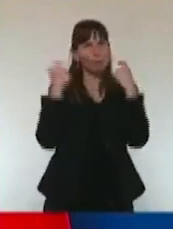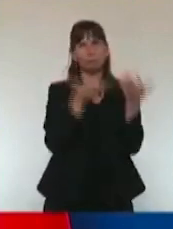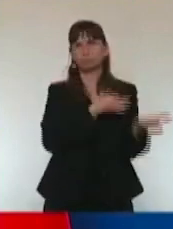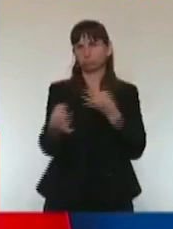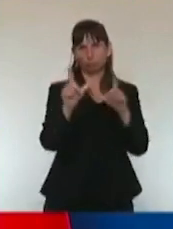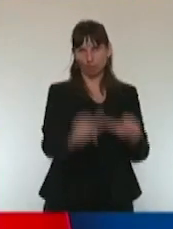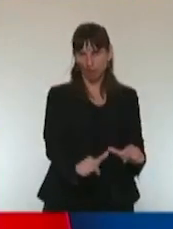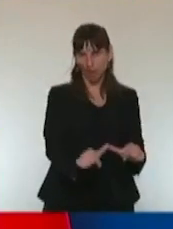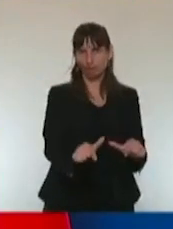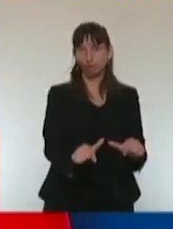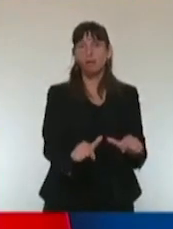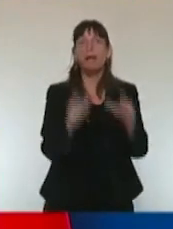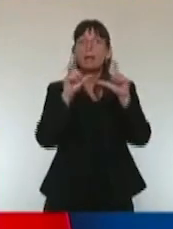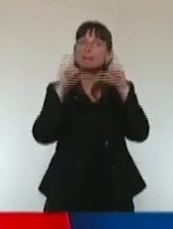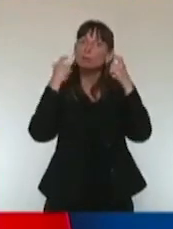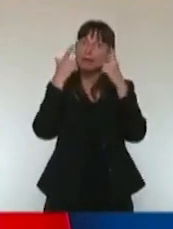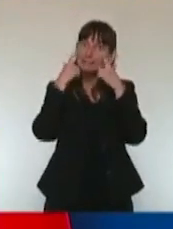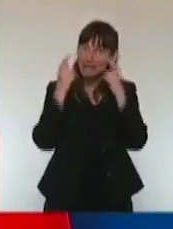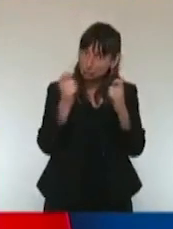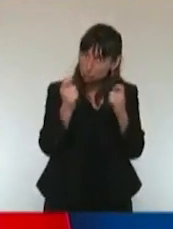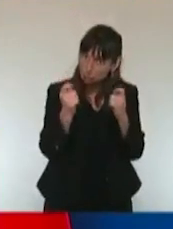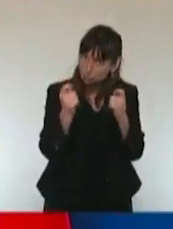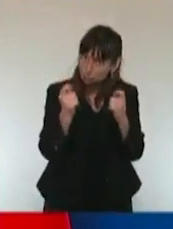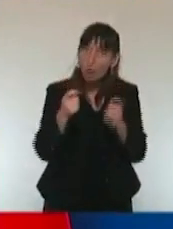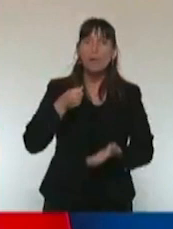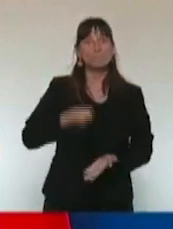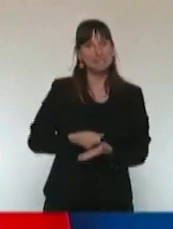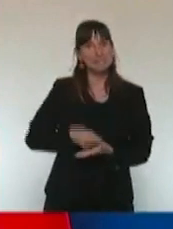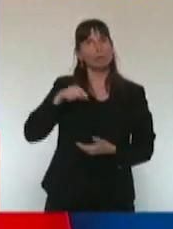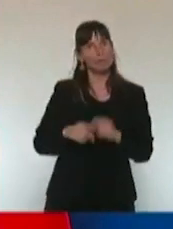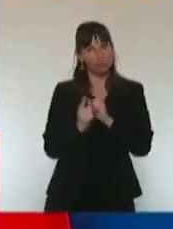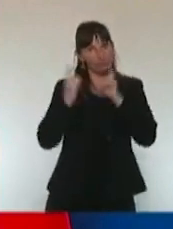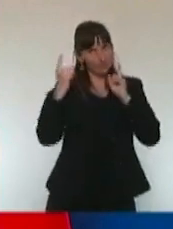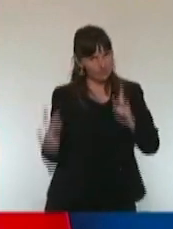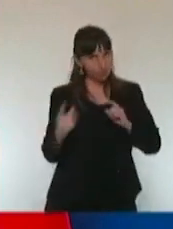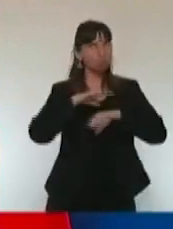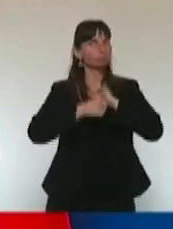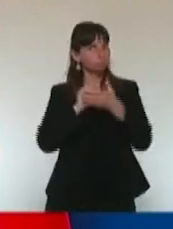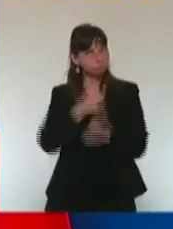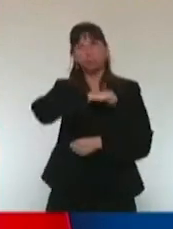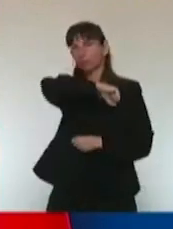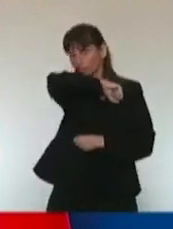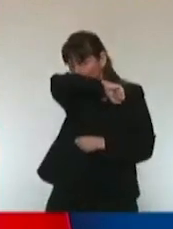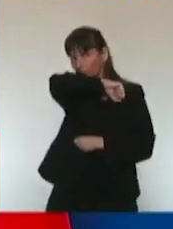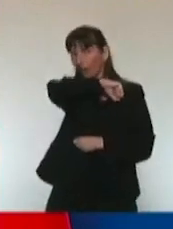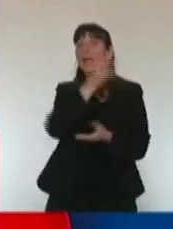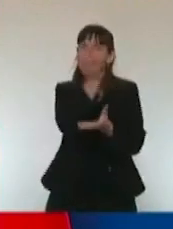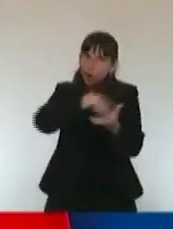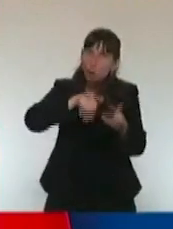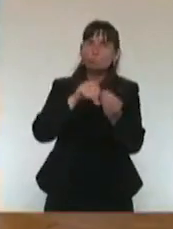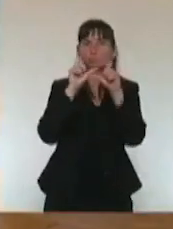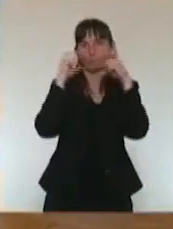qui n'est jamais qu'un complément aux gestes barrière elle a dix stations à la distanciation physique mais lorsque vous vous promenez